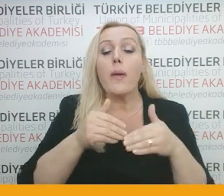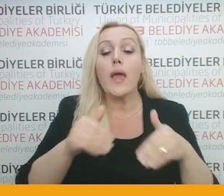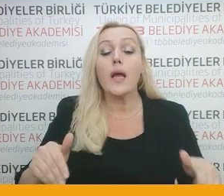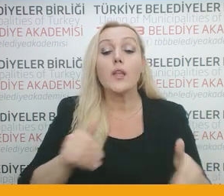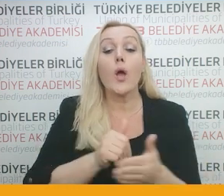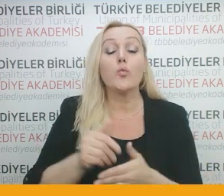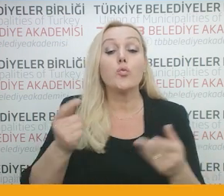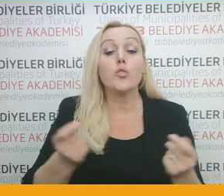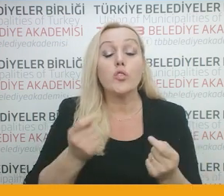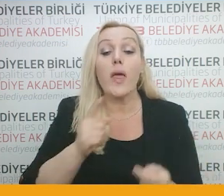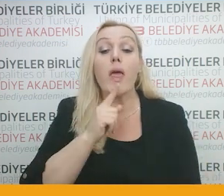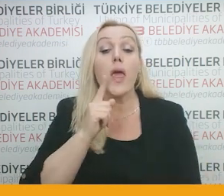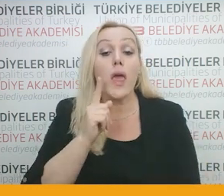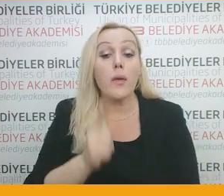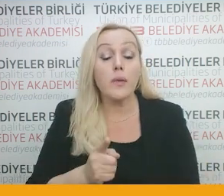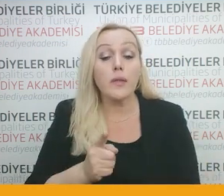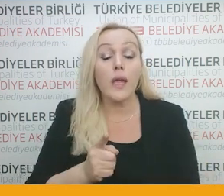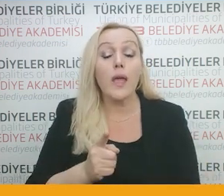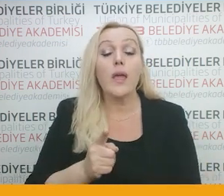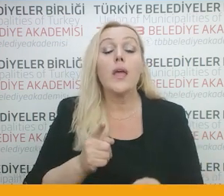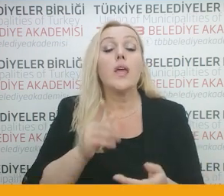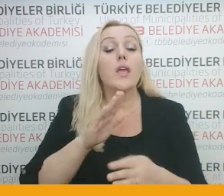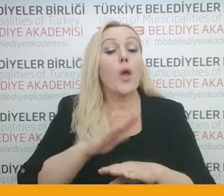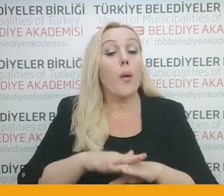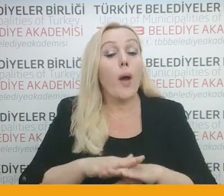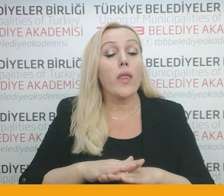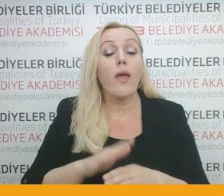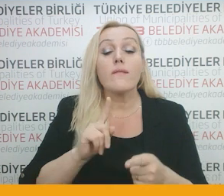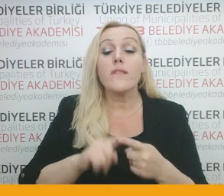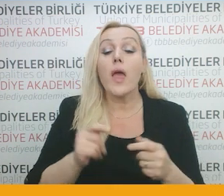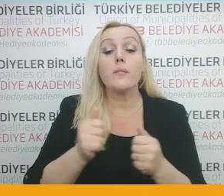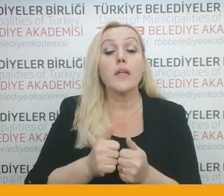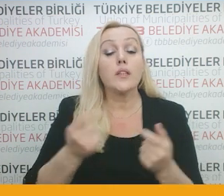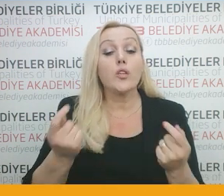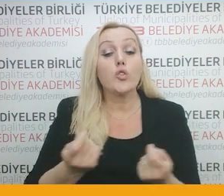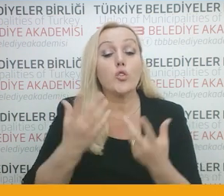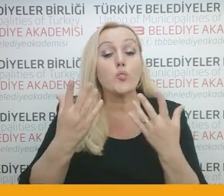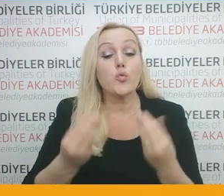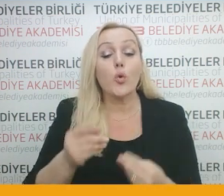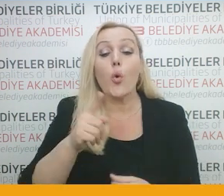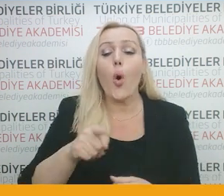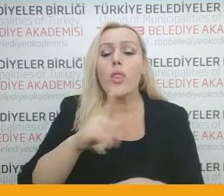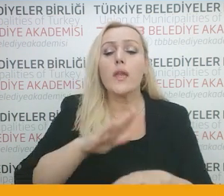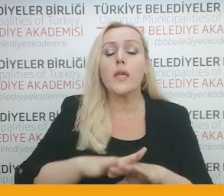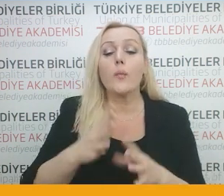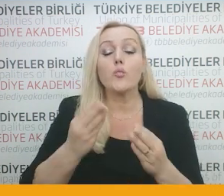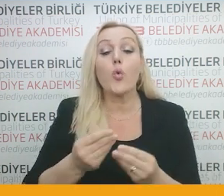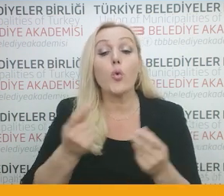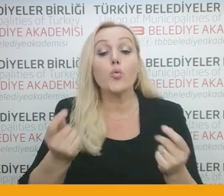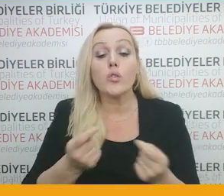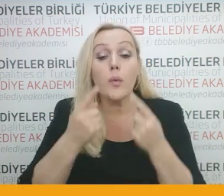işlemleri emir ve talimatı çerçevesinde yürütülen ve mahiyetindekileri ve onların eylem ve işlemlerini gözetmek